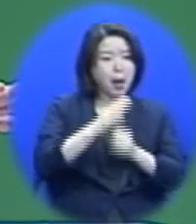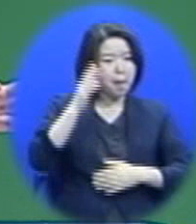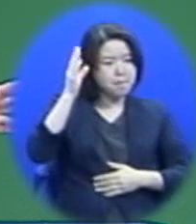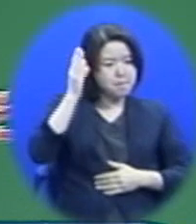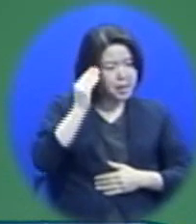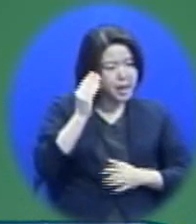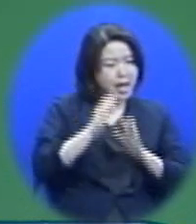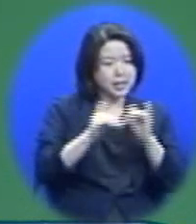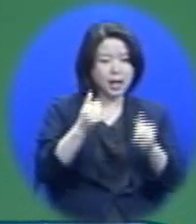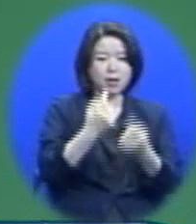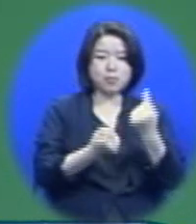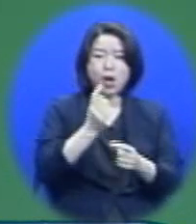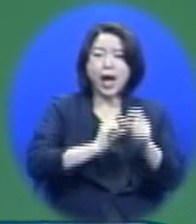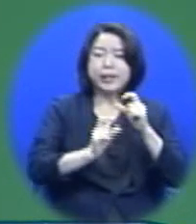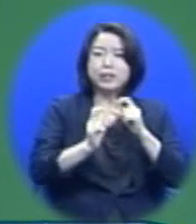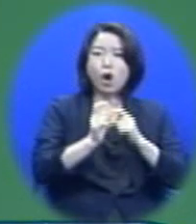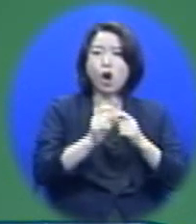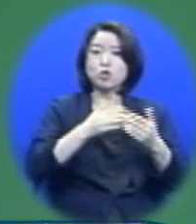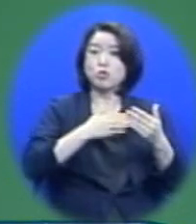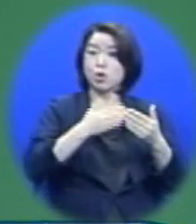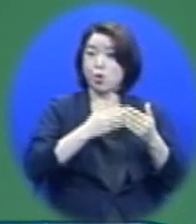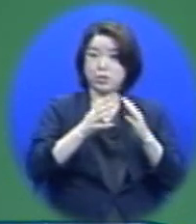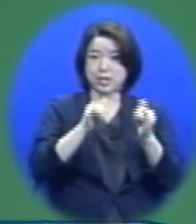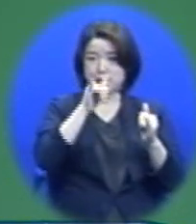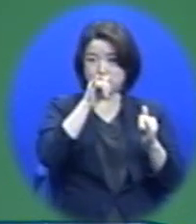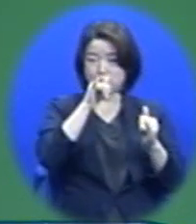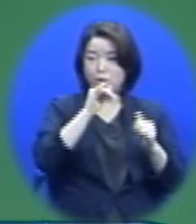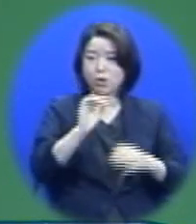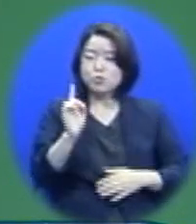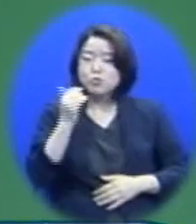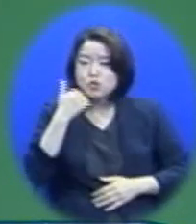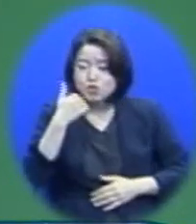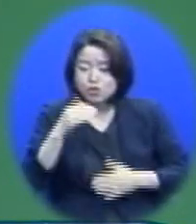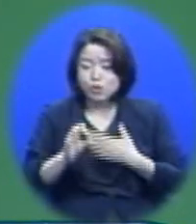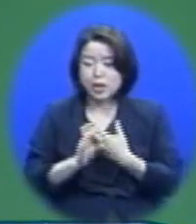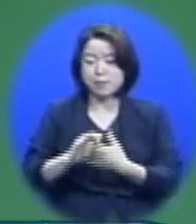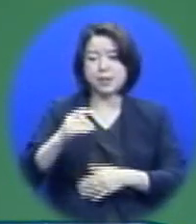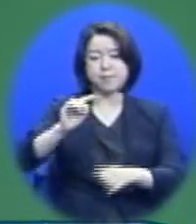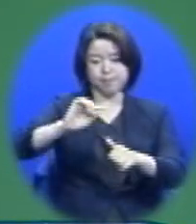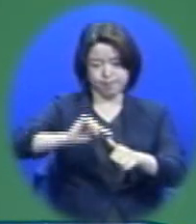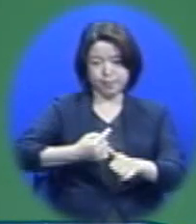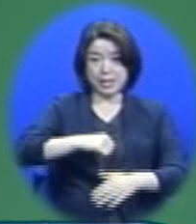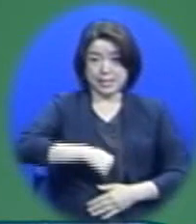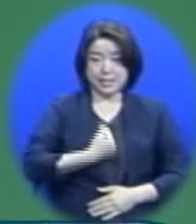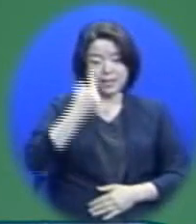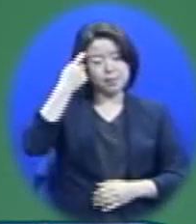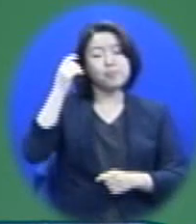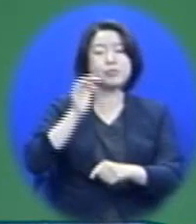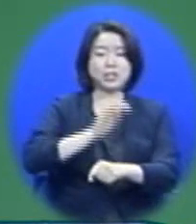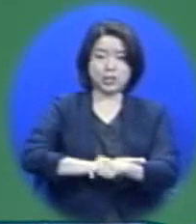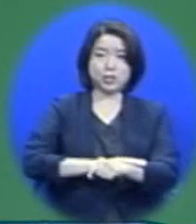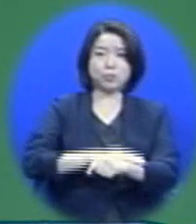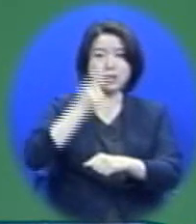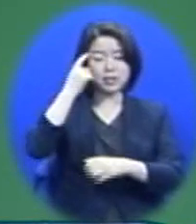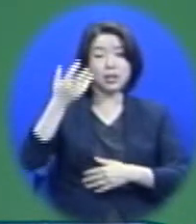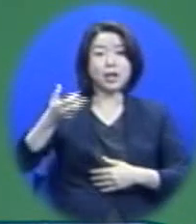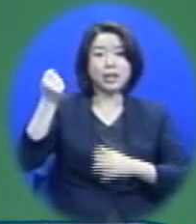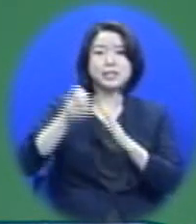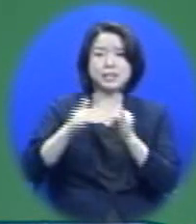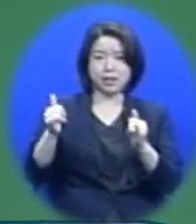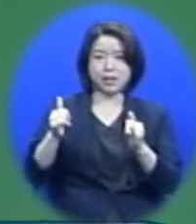나옵니다. 스스로 지혜롭다고 여기는 자, 그는 미련한 사람보다 더 무서운